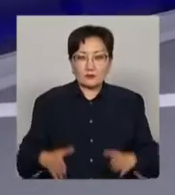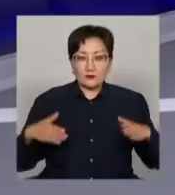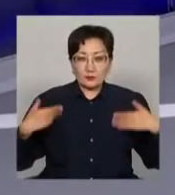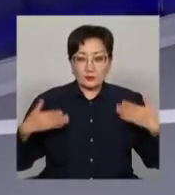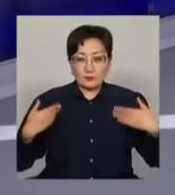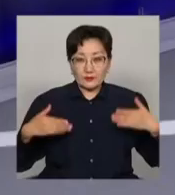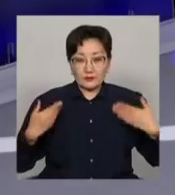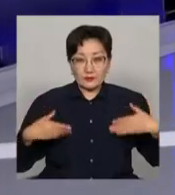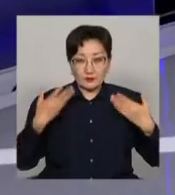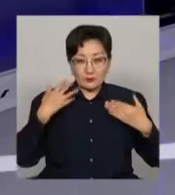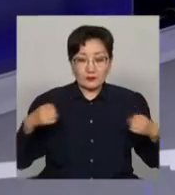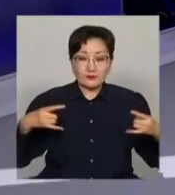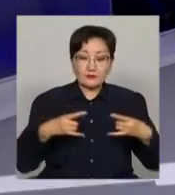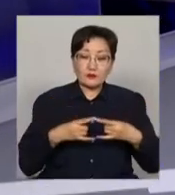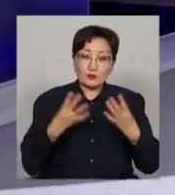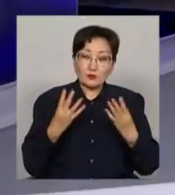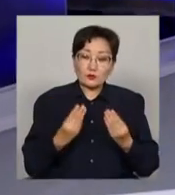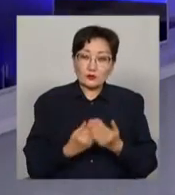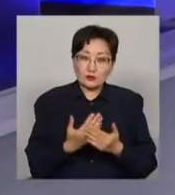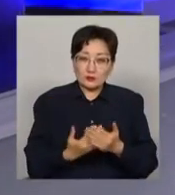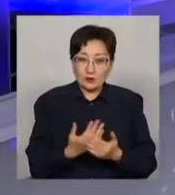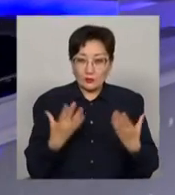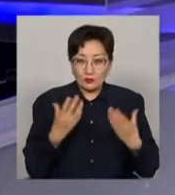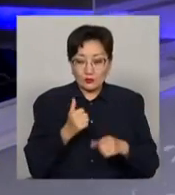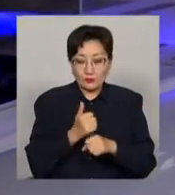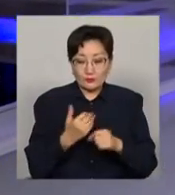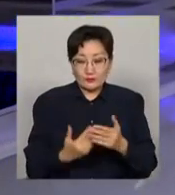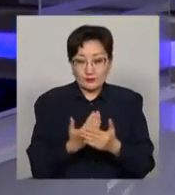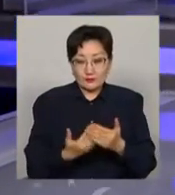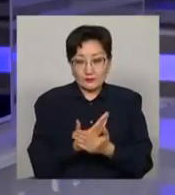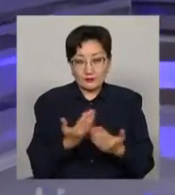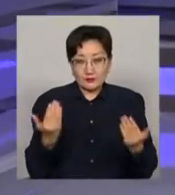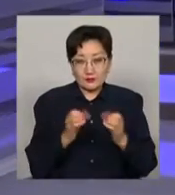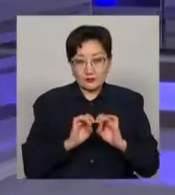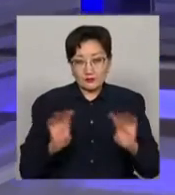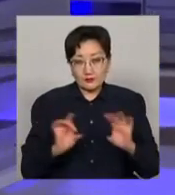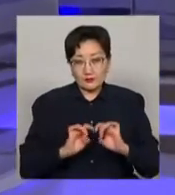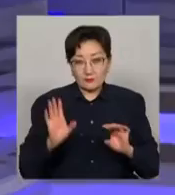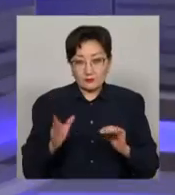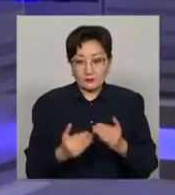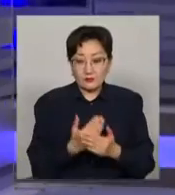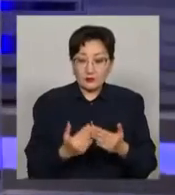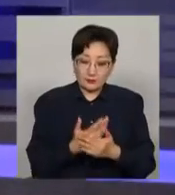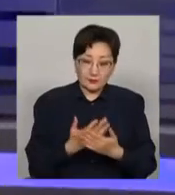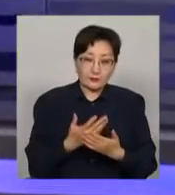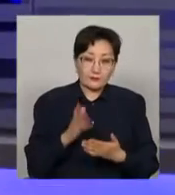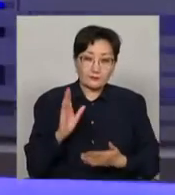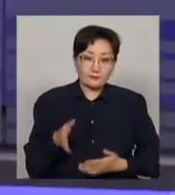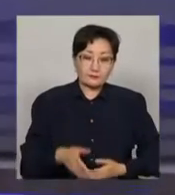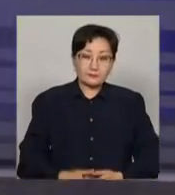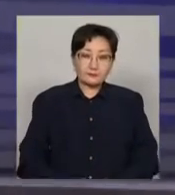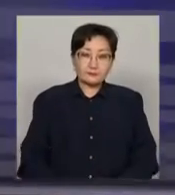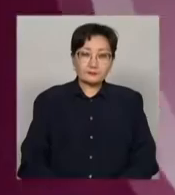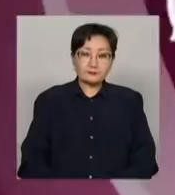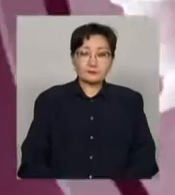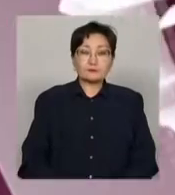Ассаламу алейкум, әлеумет, эфирде жаңалықтар. Студияда мен Әлібек Шынтемір және әріптесім Бұлбұл Қалнұрқызы. Алдымен аңдатпа.